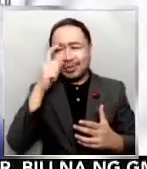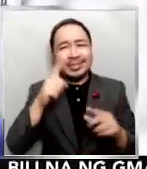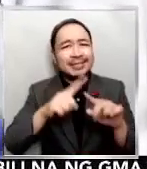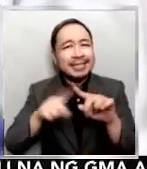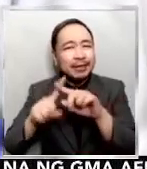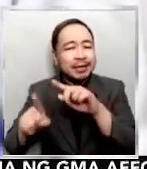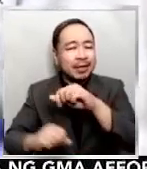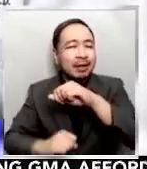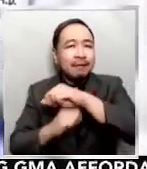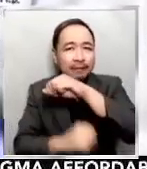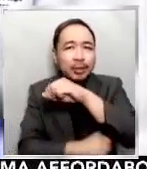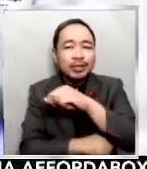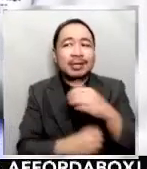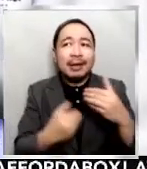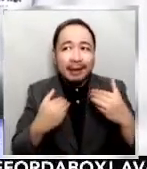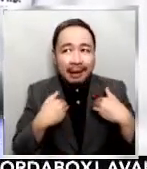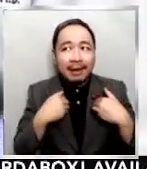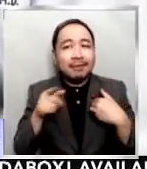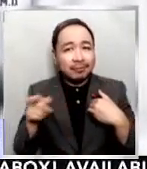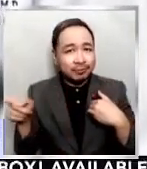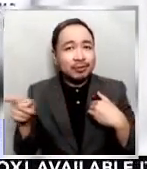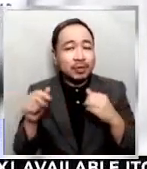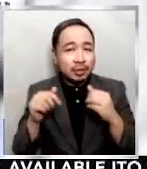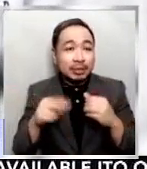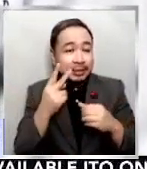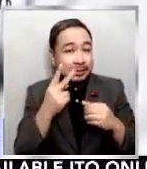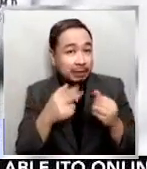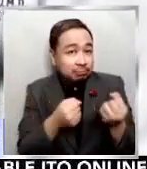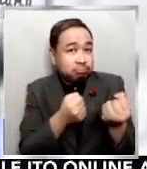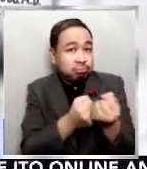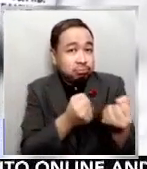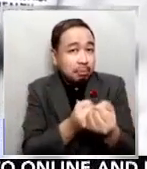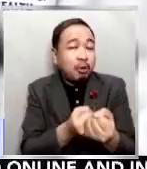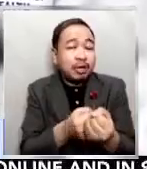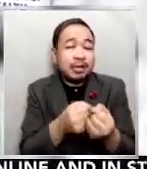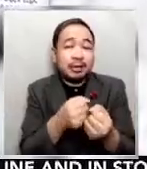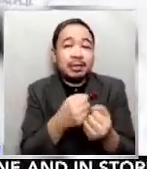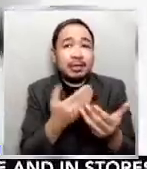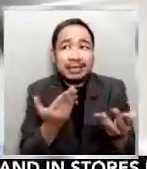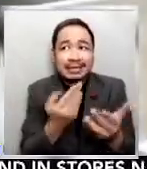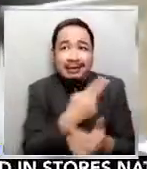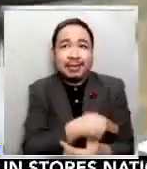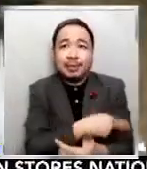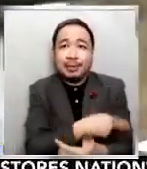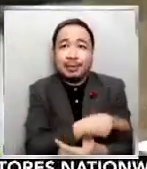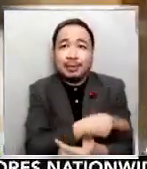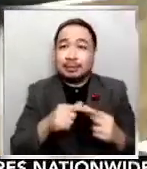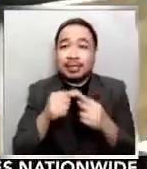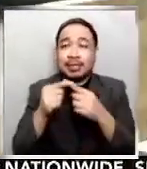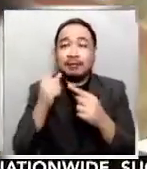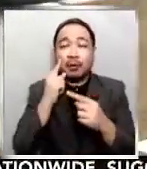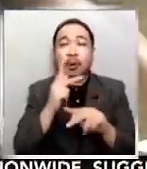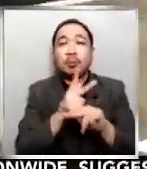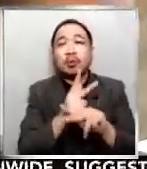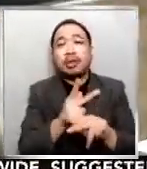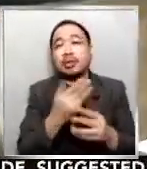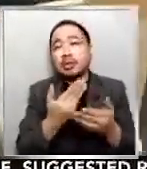mga ospital, lalong-lalo na dun sa pagproteksyon no, sa mga healthcare workers natin.